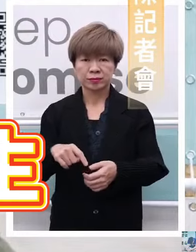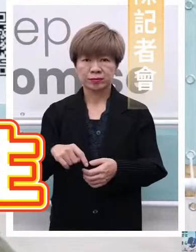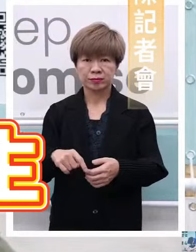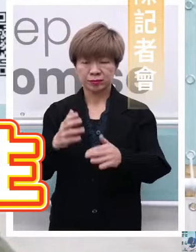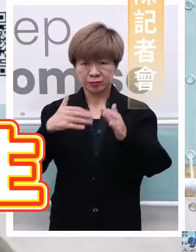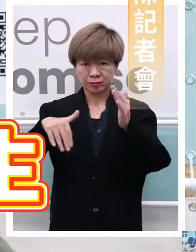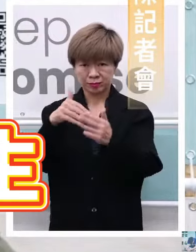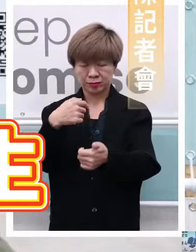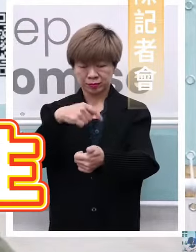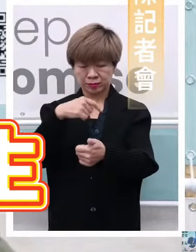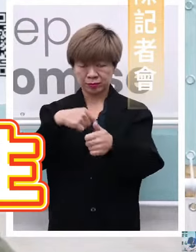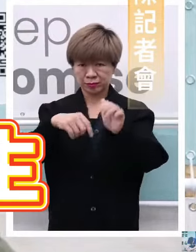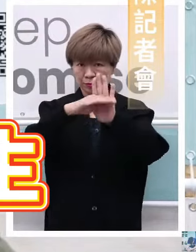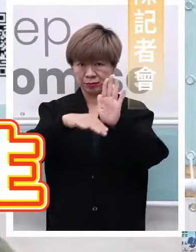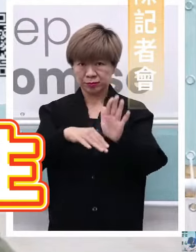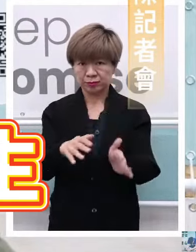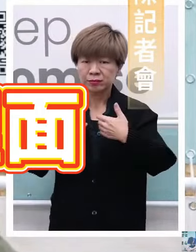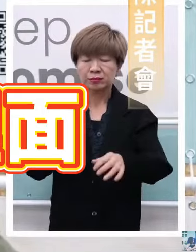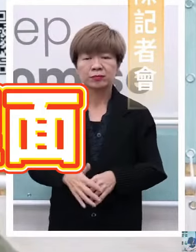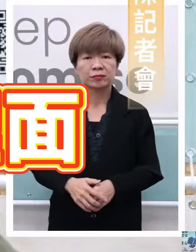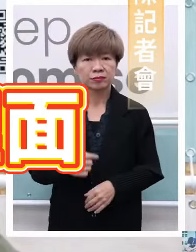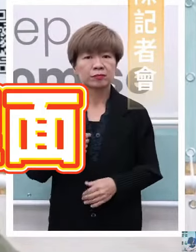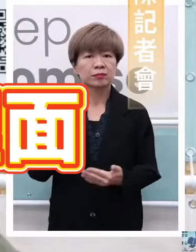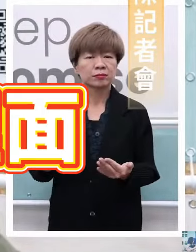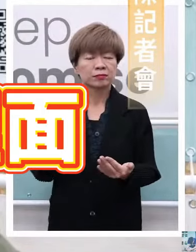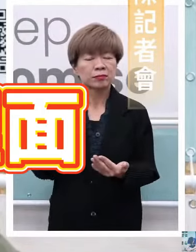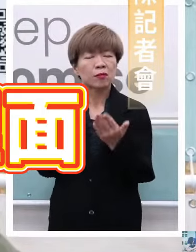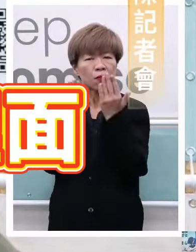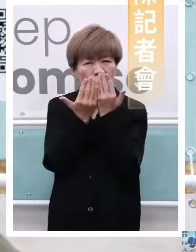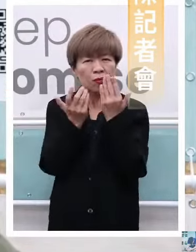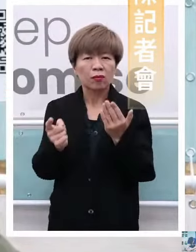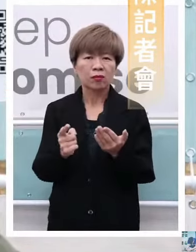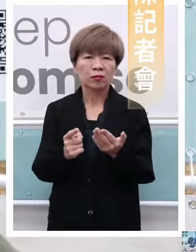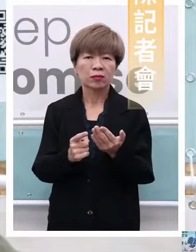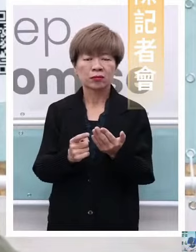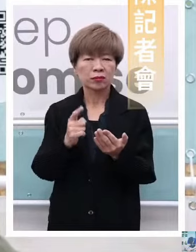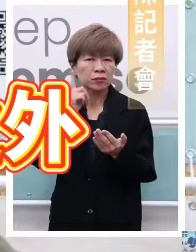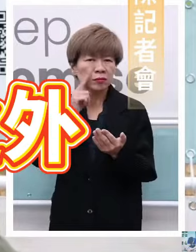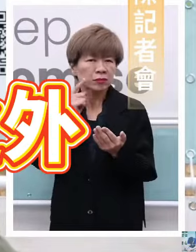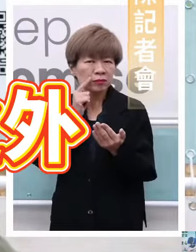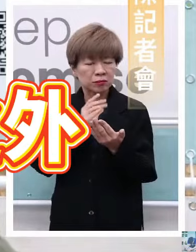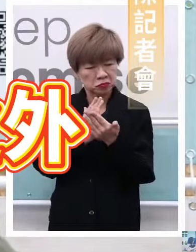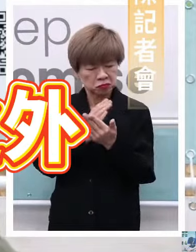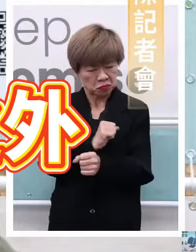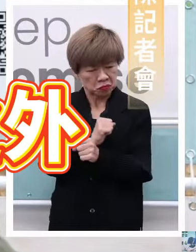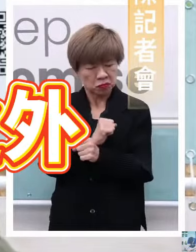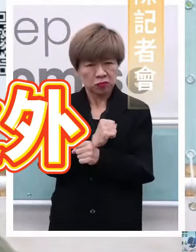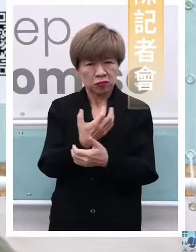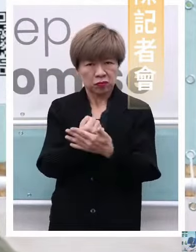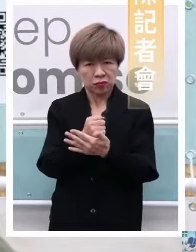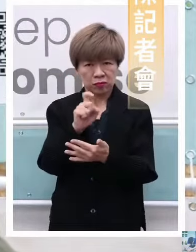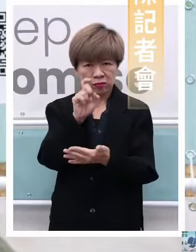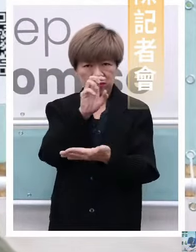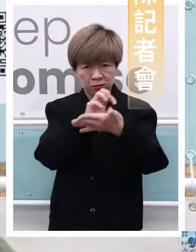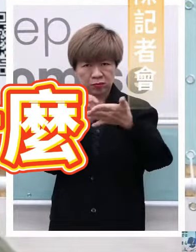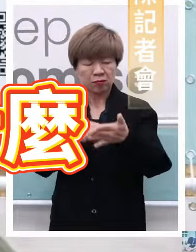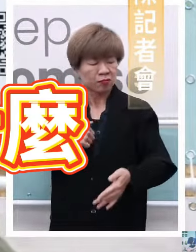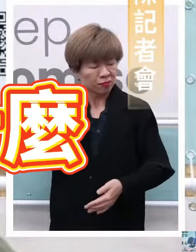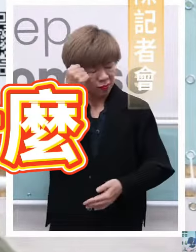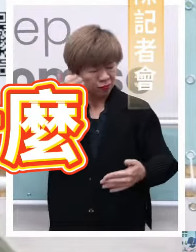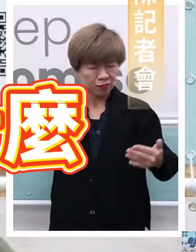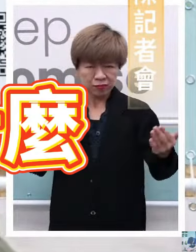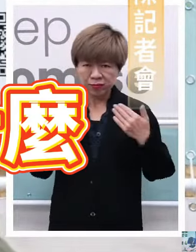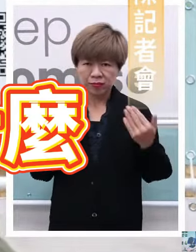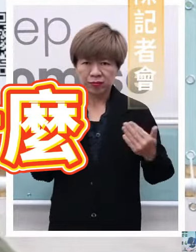我是念过顾炎武廉耻的学生，除了顾炎武廉耻里面剩下的十个字我还记在心里面之外，其他我都忘记这